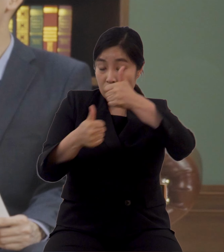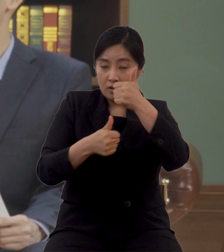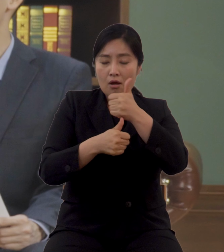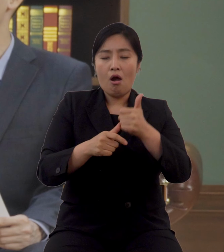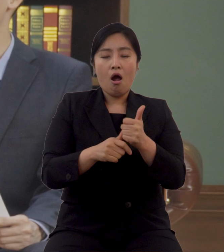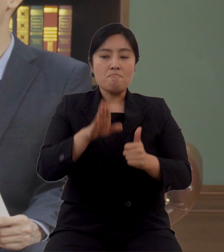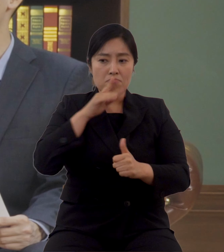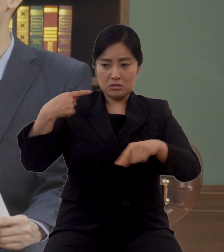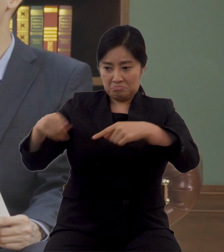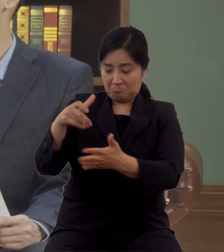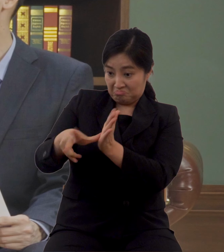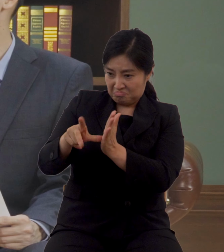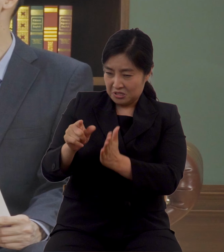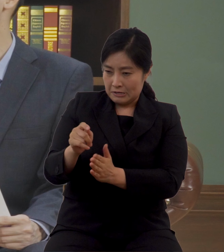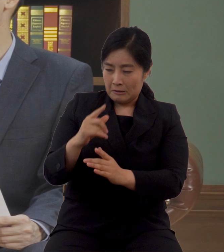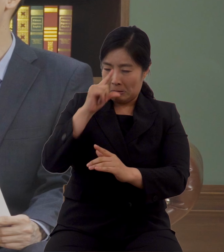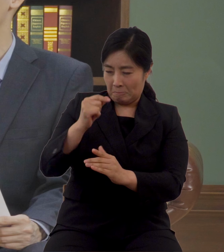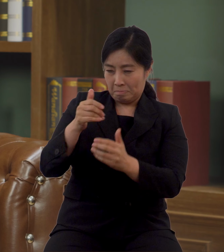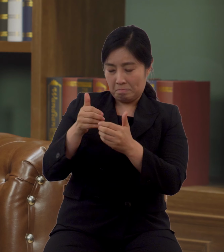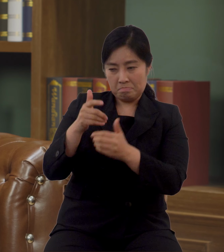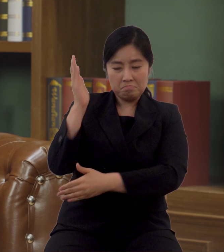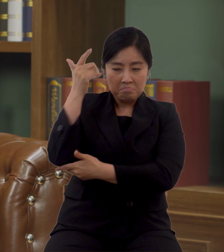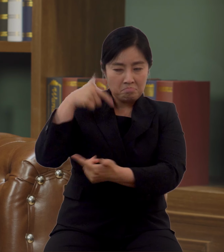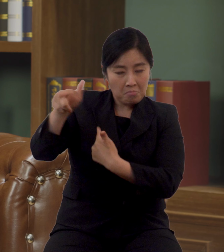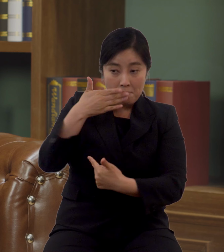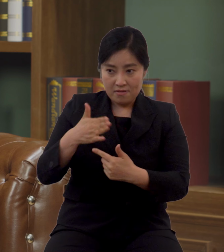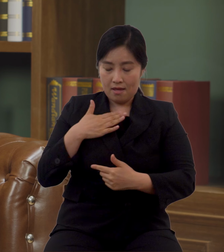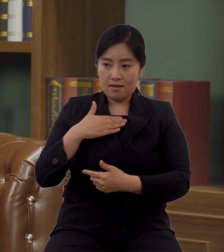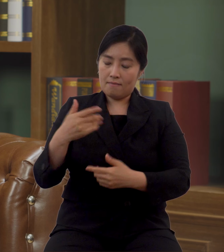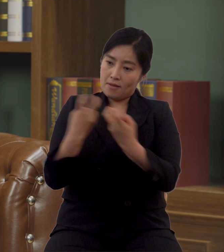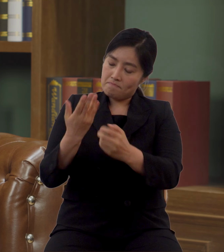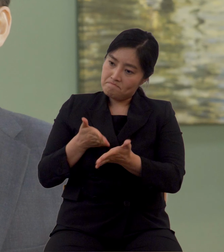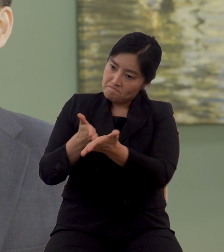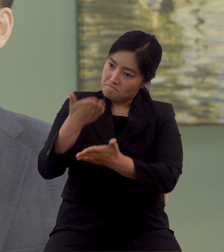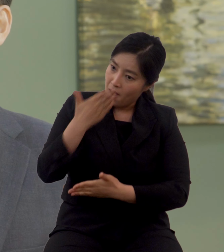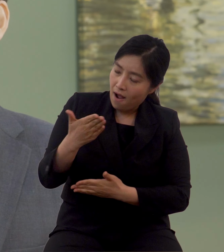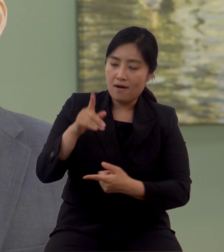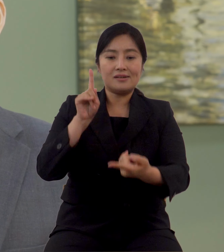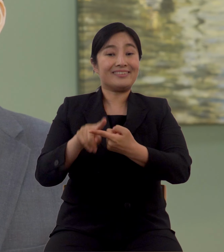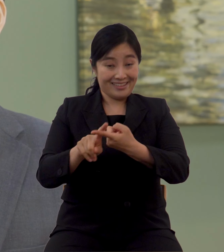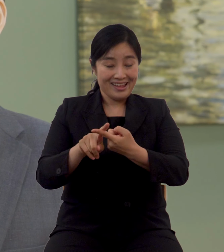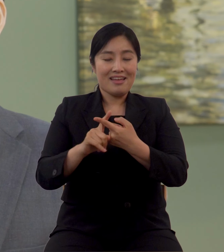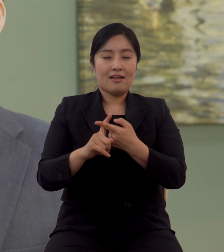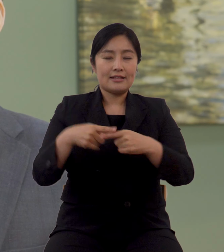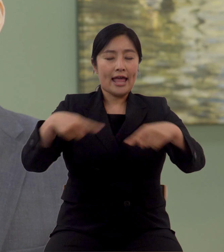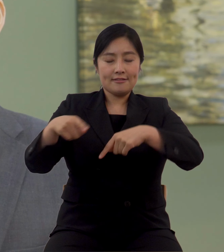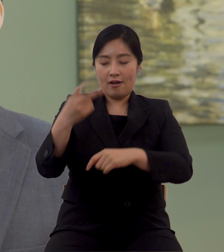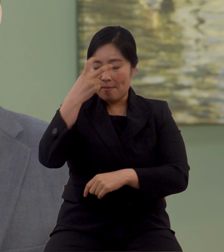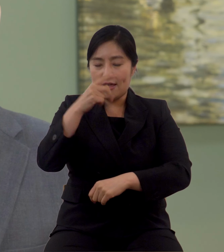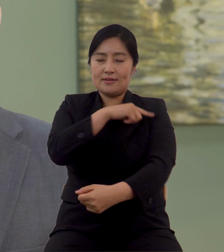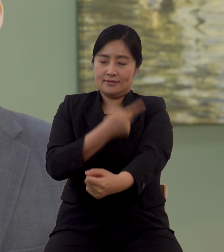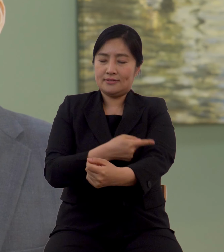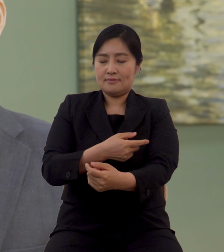얼마나 집행부의 자료에 대해서 뾰족한 질문을 하느냐, 그리고 자신만의 뚜렷한 대안을 제시하느냐, 여기에 이 행정감시 기능의